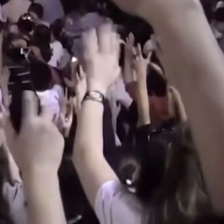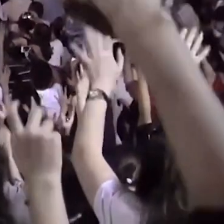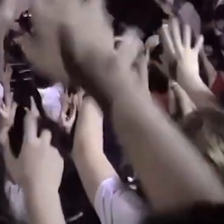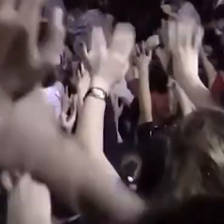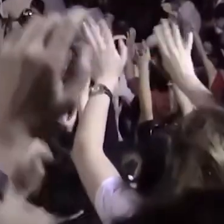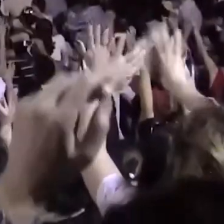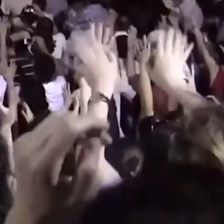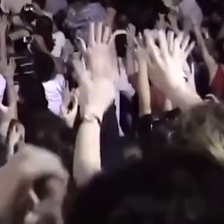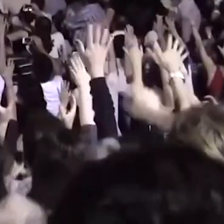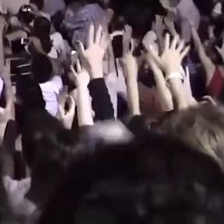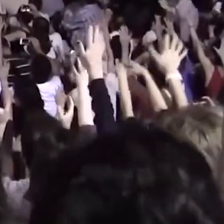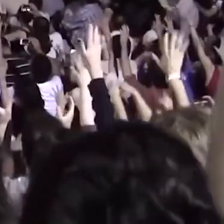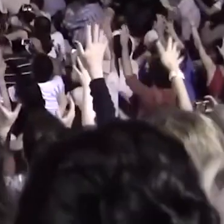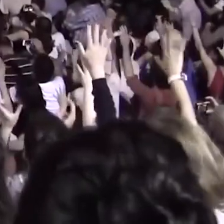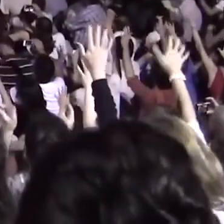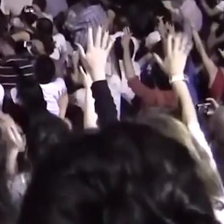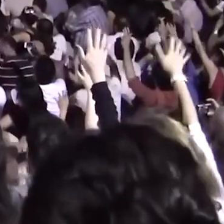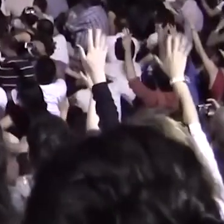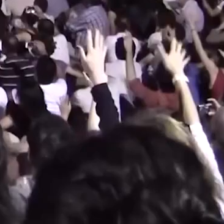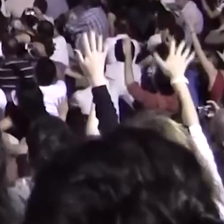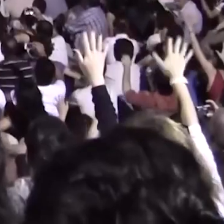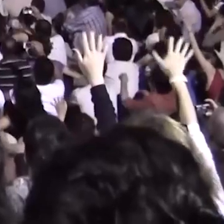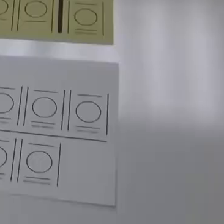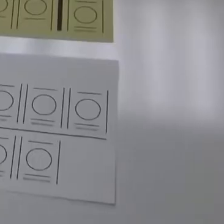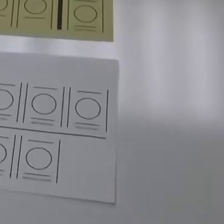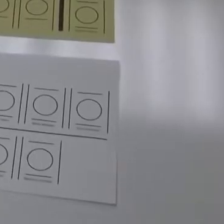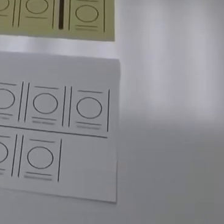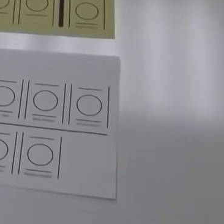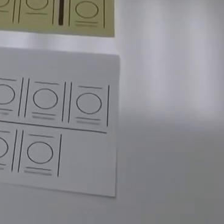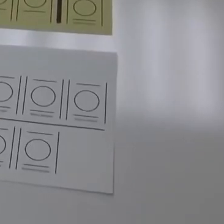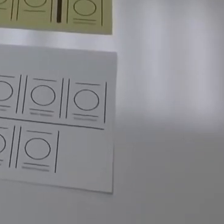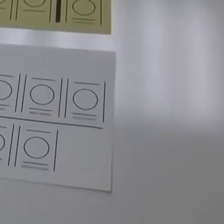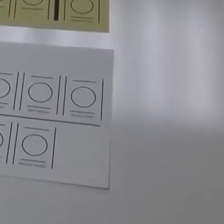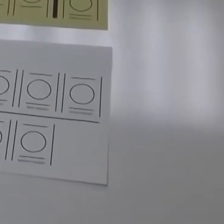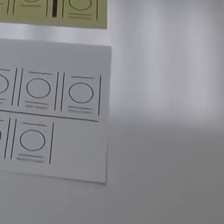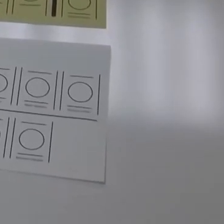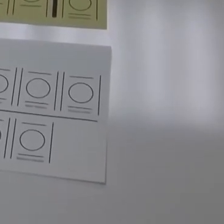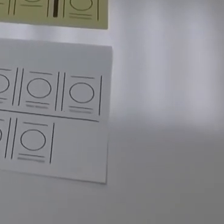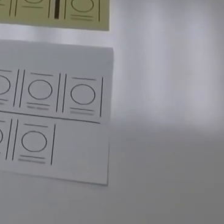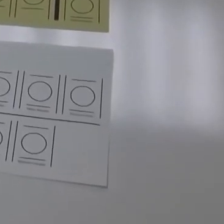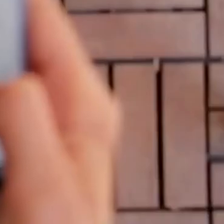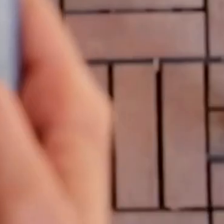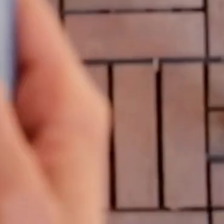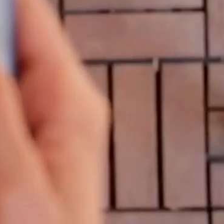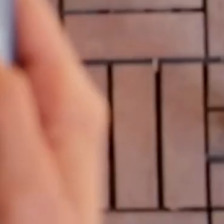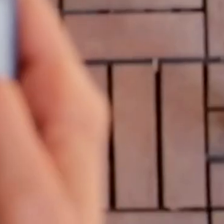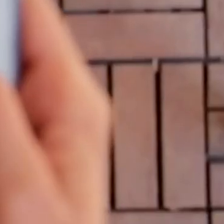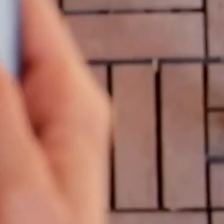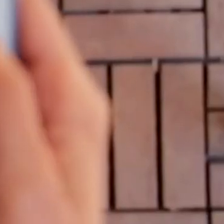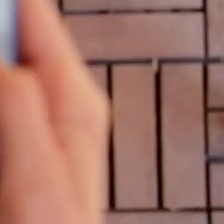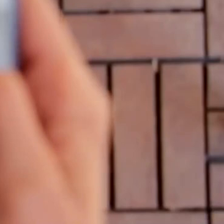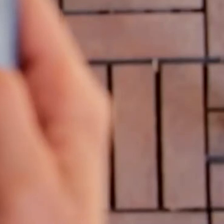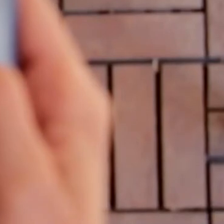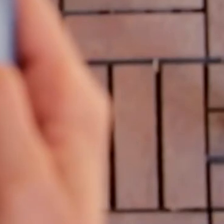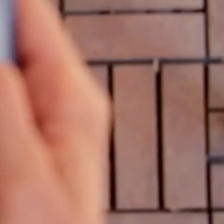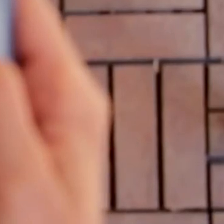fikirleriyle geleneksel siyasete ve medyaya alternatif yarattı ve katılımcı siyasete katkıda bulundular. Sosyal medya,